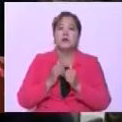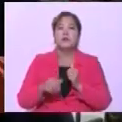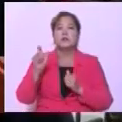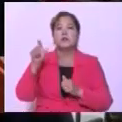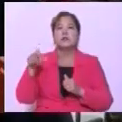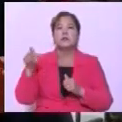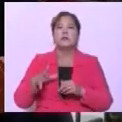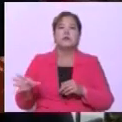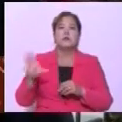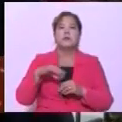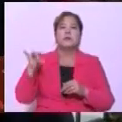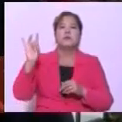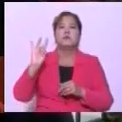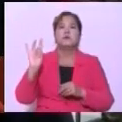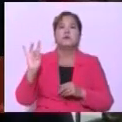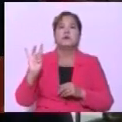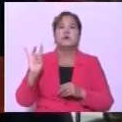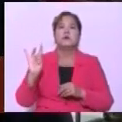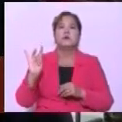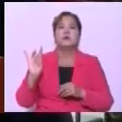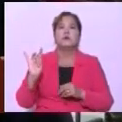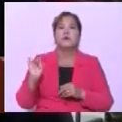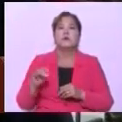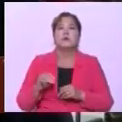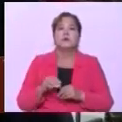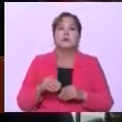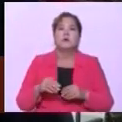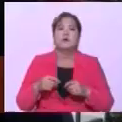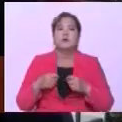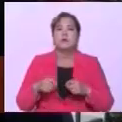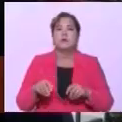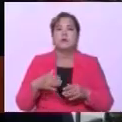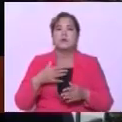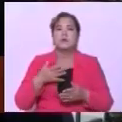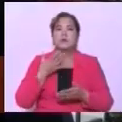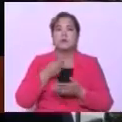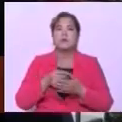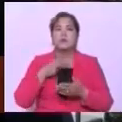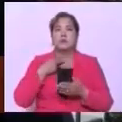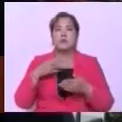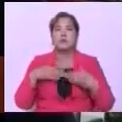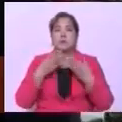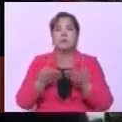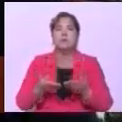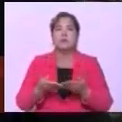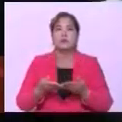гражданин нашей республики имеет право выбрать, отдать свой голос за